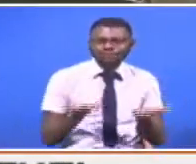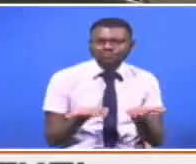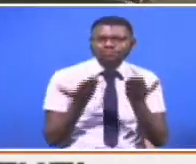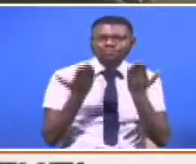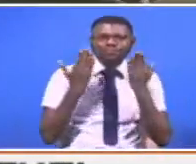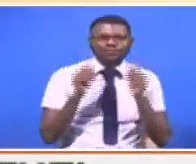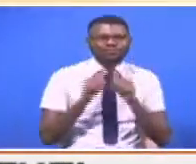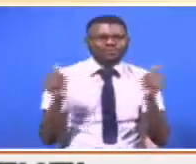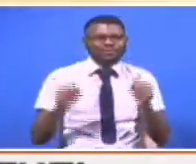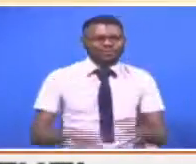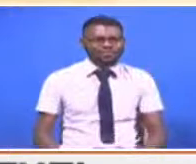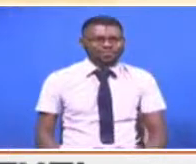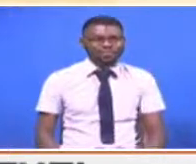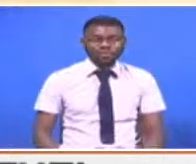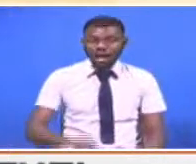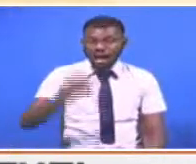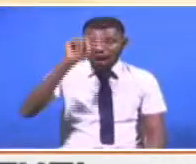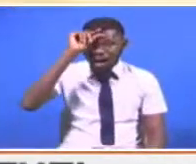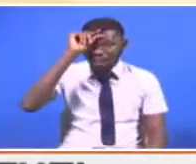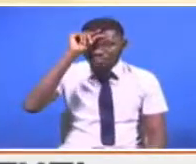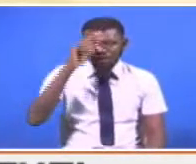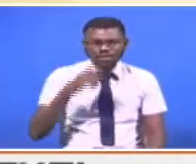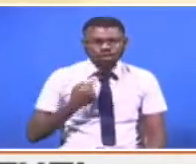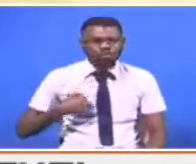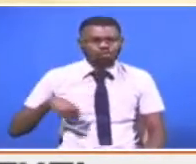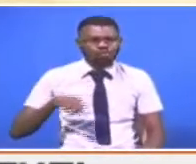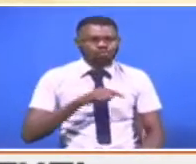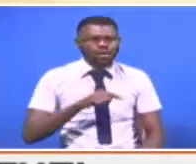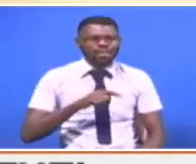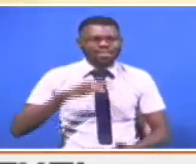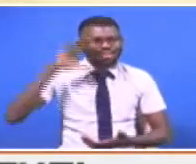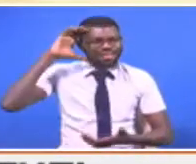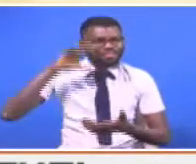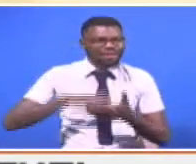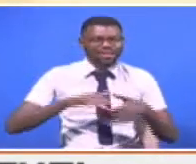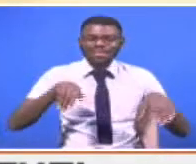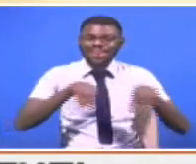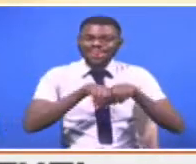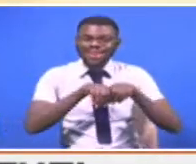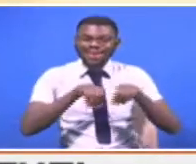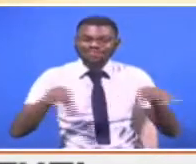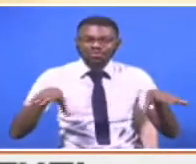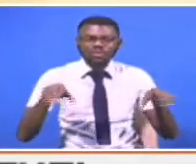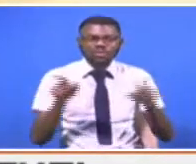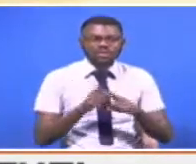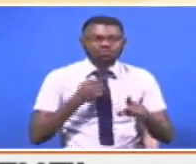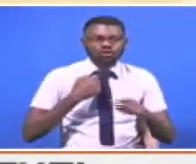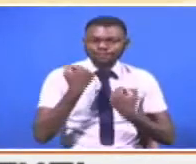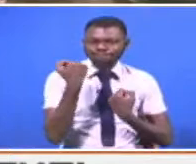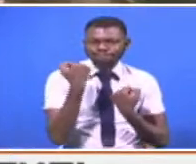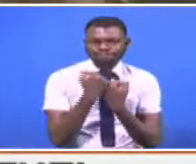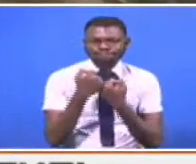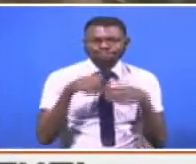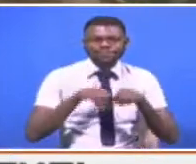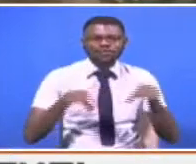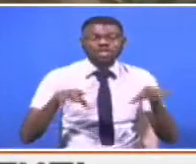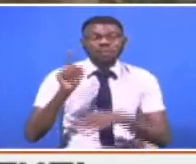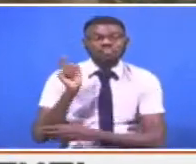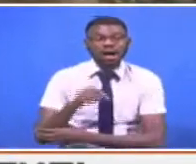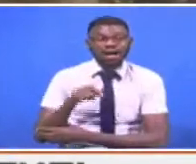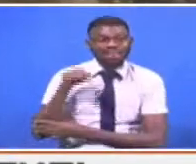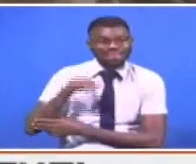an administration, we are great believers in devolution and we are going to support devolution. Mwaka